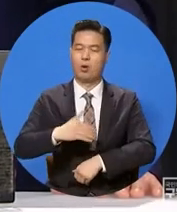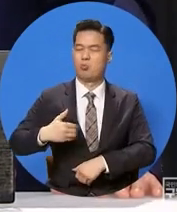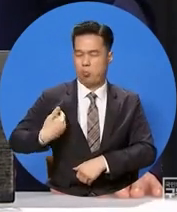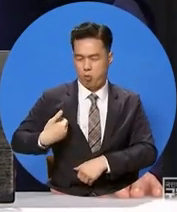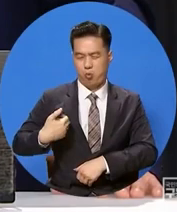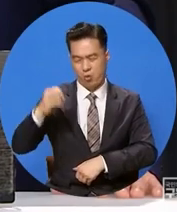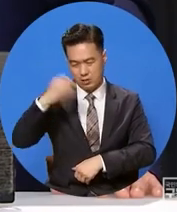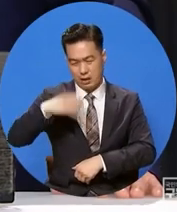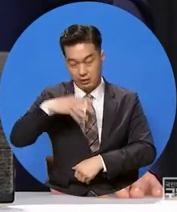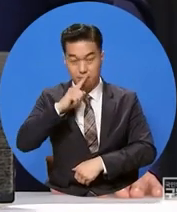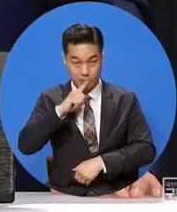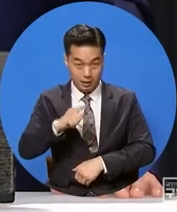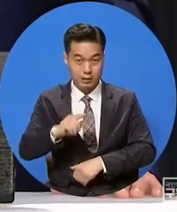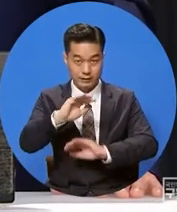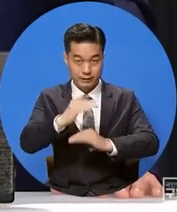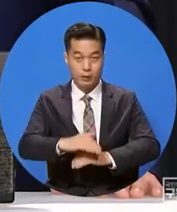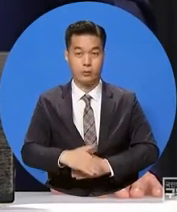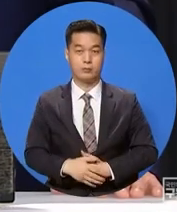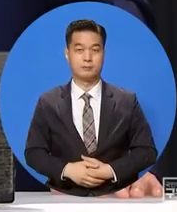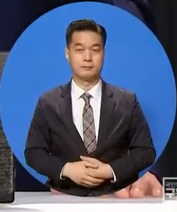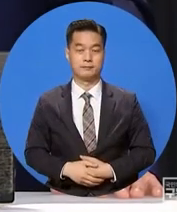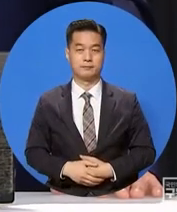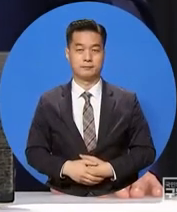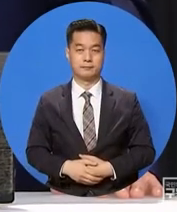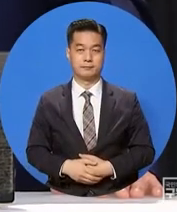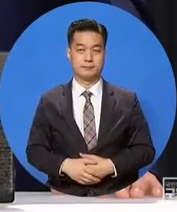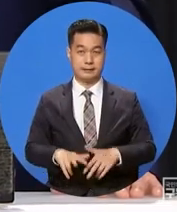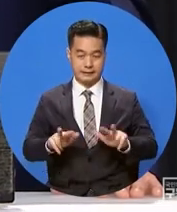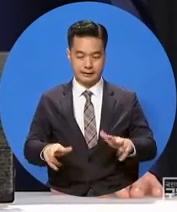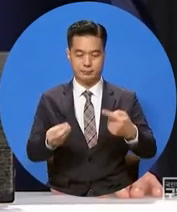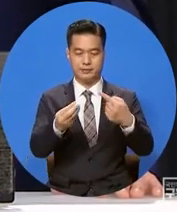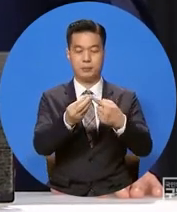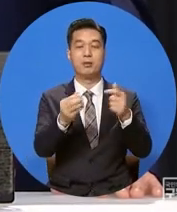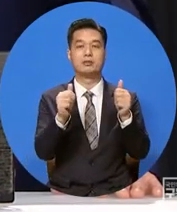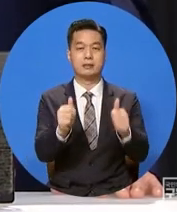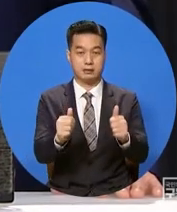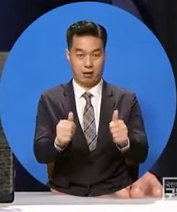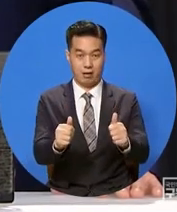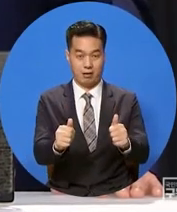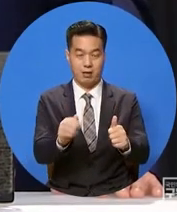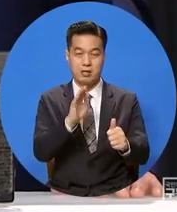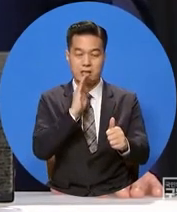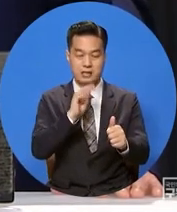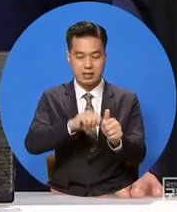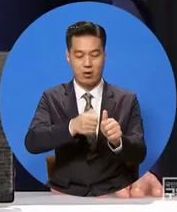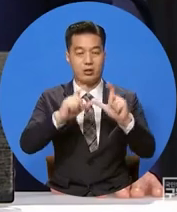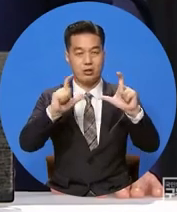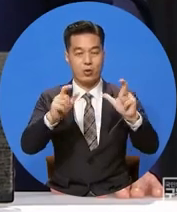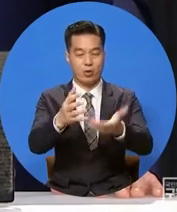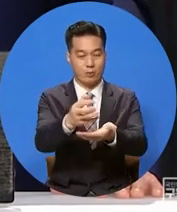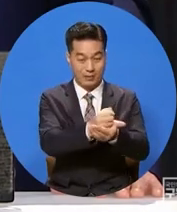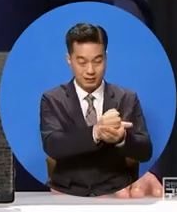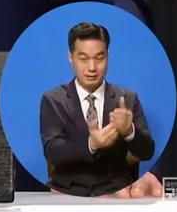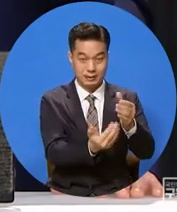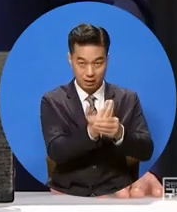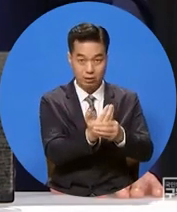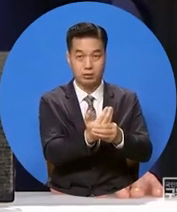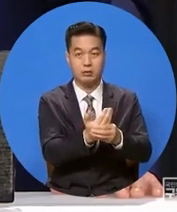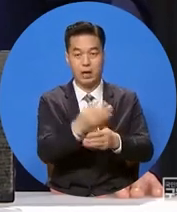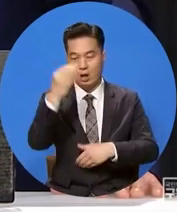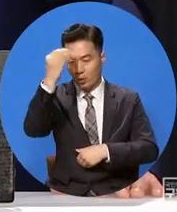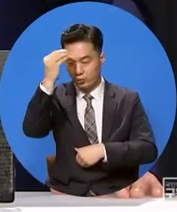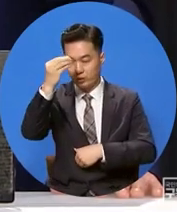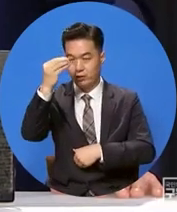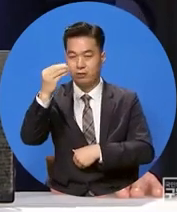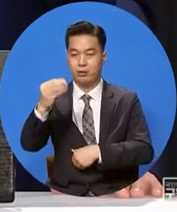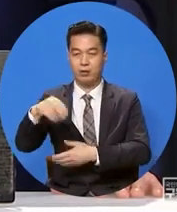모르시고 하시는 얘기고 예. 아, 그 지금 1심에서 그 실형 선고를 받았던 사건은 고등에서 이제